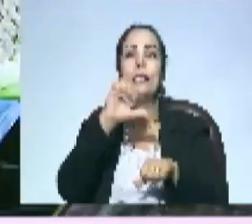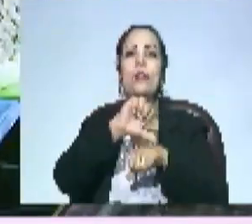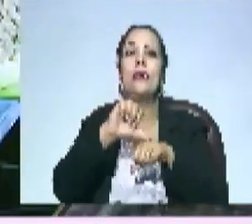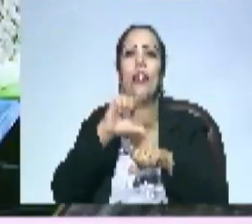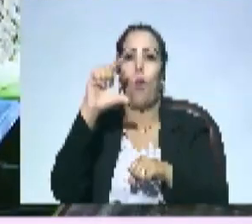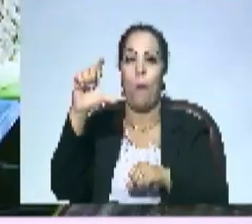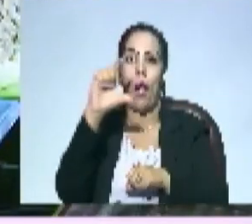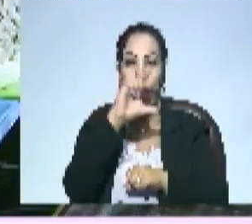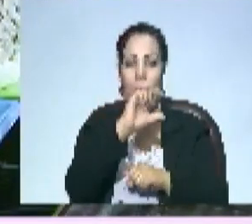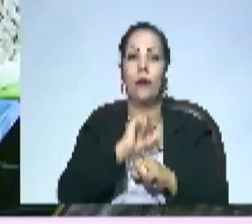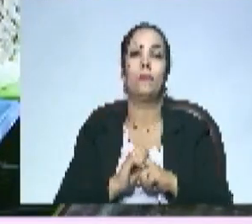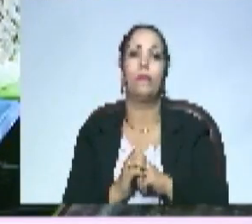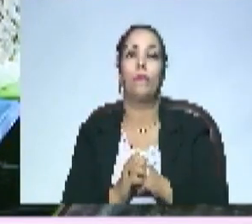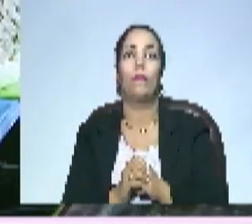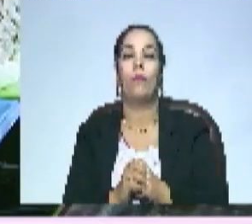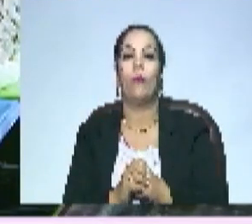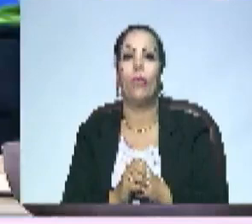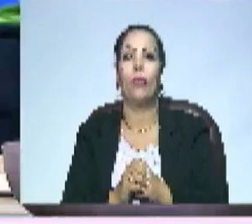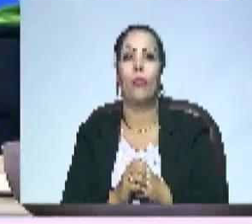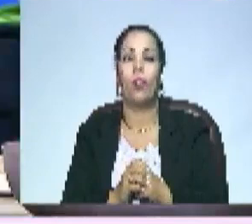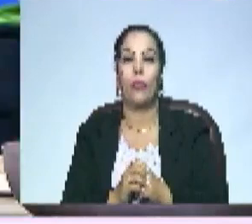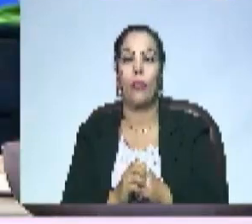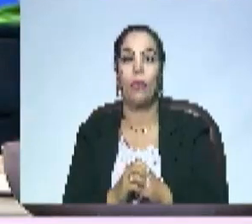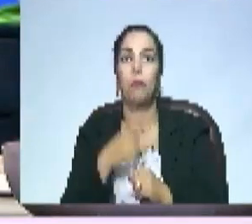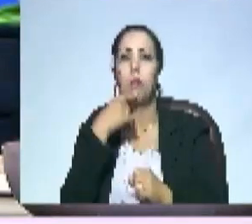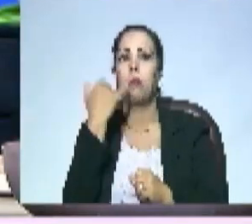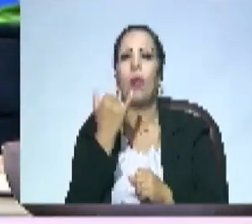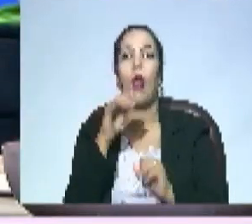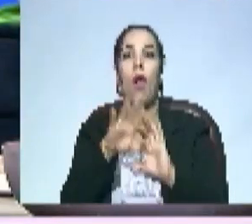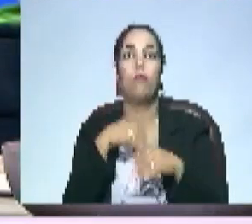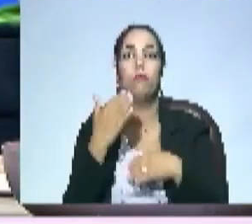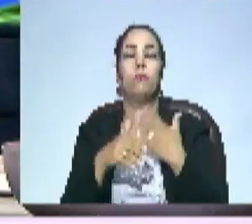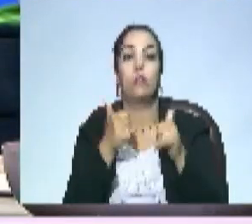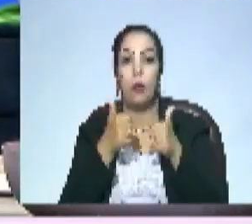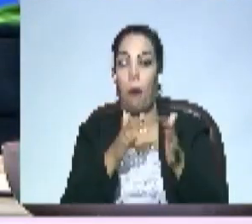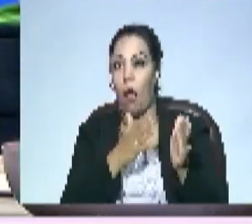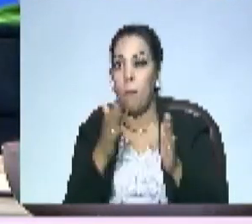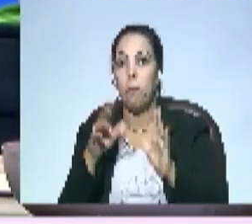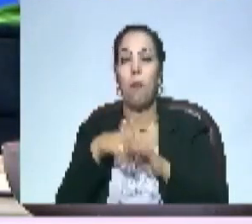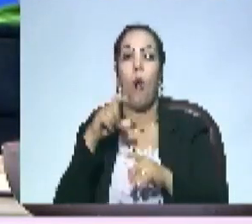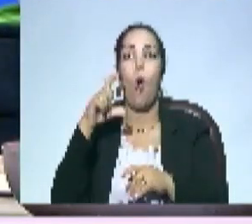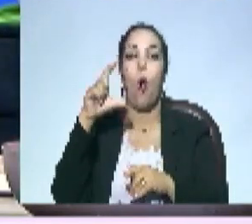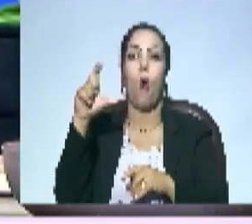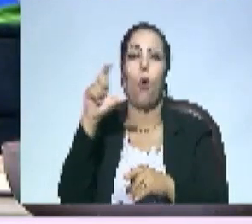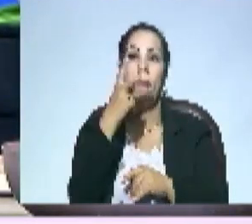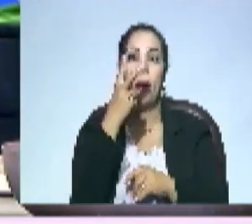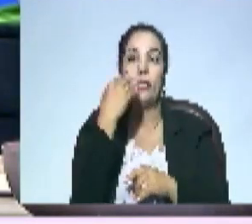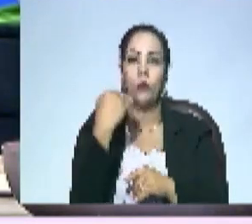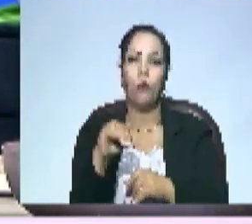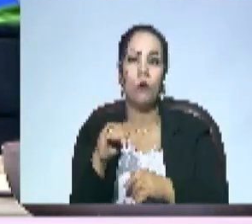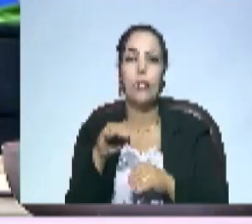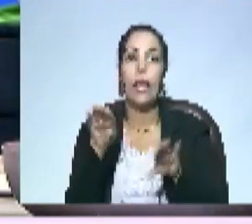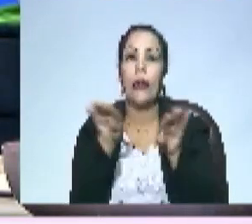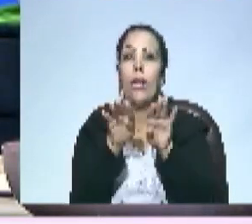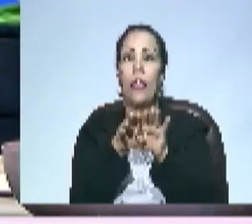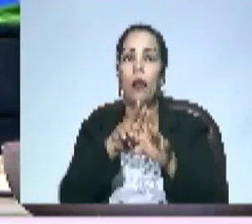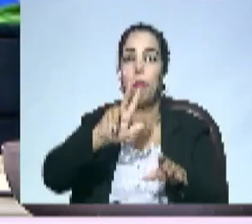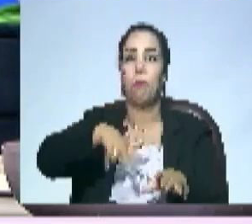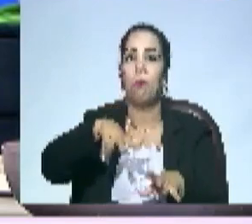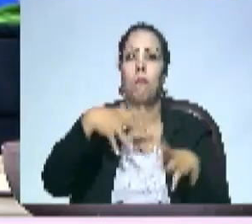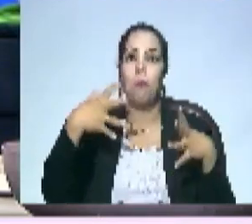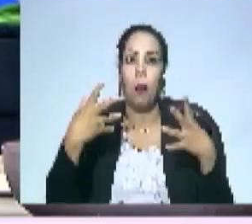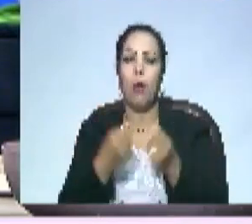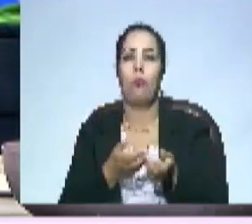سامعني ام اسرع كيكه في الدنيا حلو كده وكوبايه ونص دقيق وتضربهم في بعض